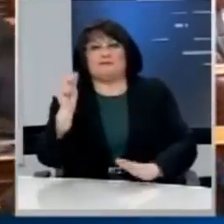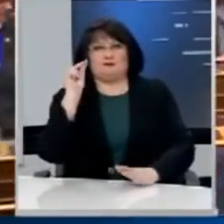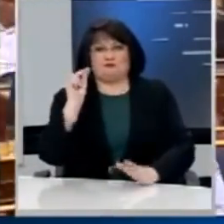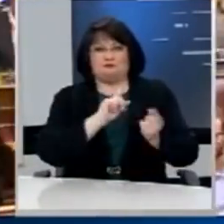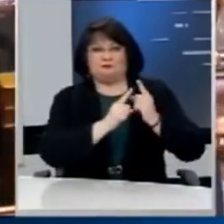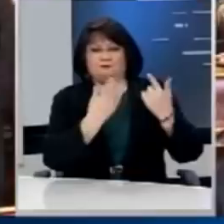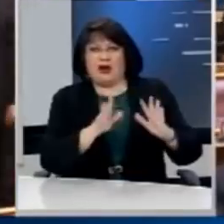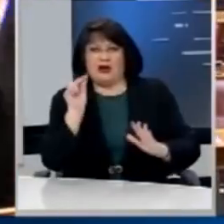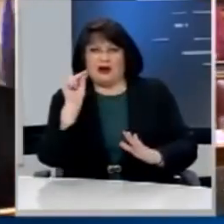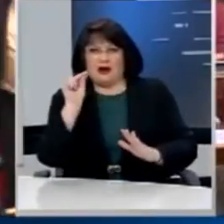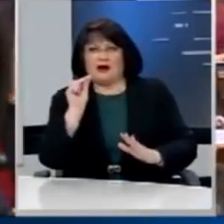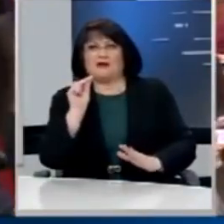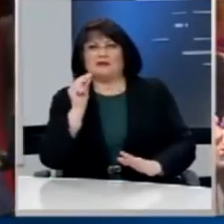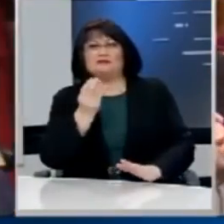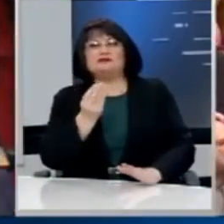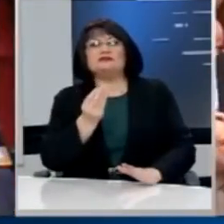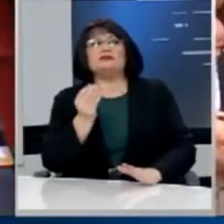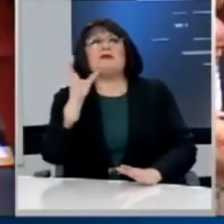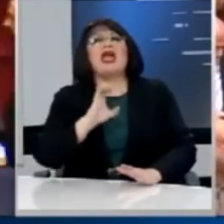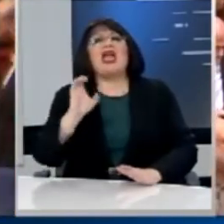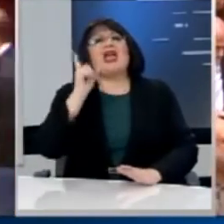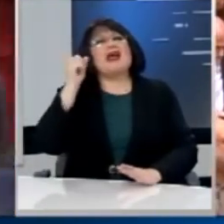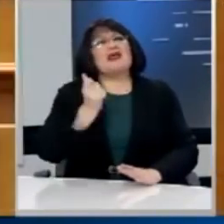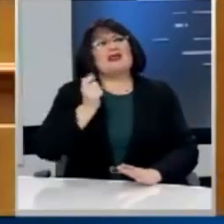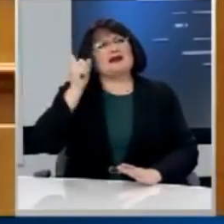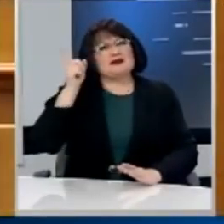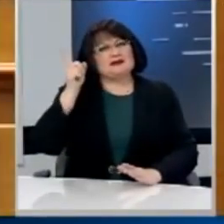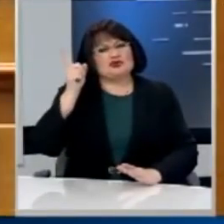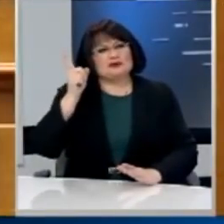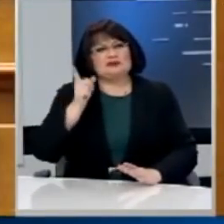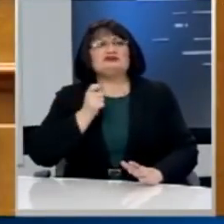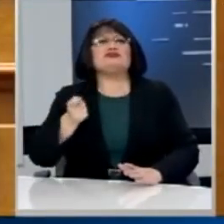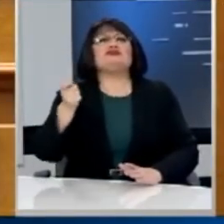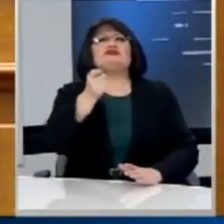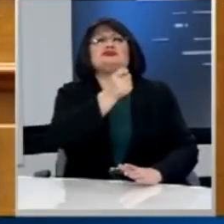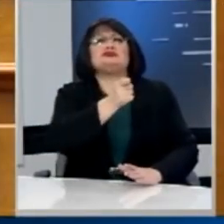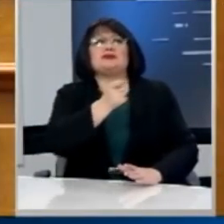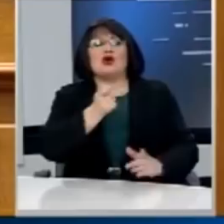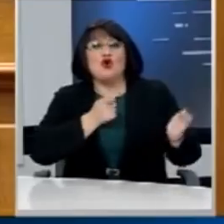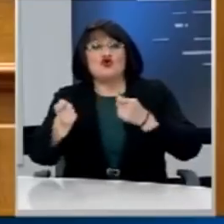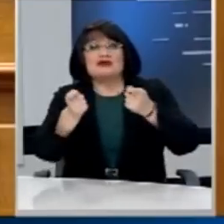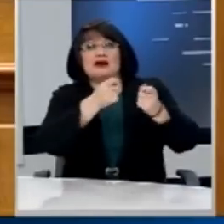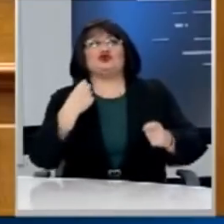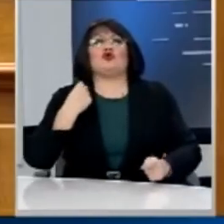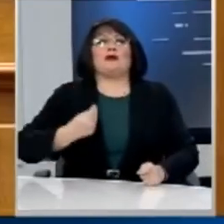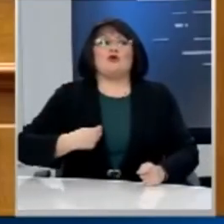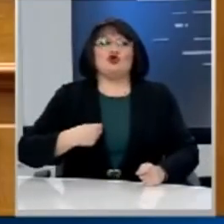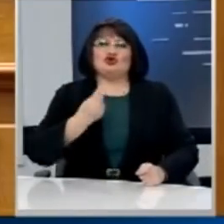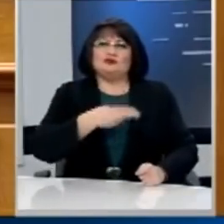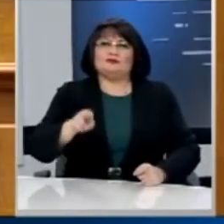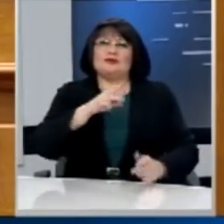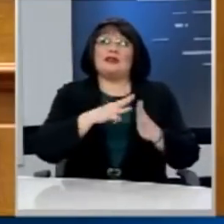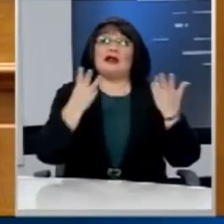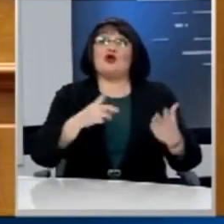που είχατε συμφωνήσει με τους πιστωτές. Την ίδια ώρα που οι ληξιπρόθεσμες οφειλές προς το δημόσιο αυξήθηκαν